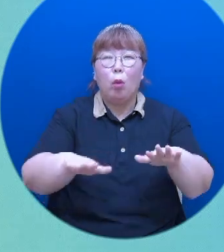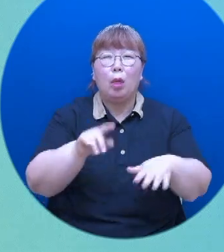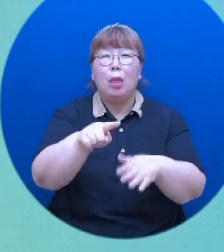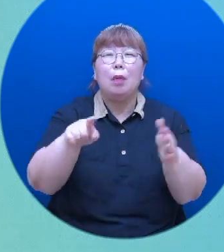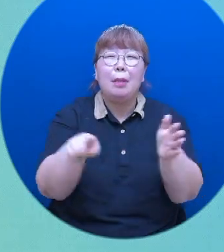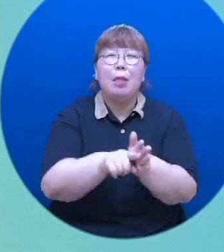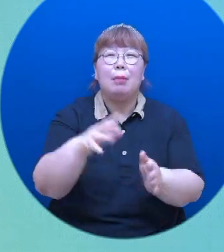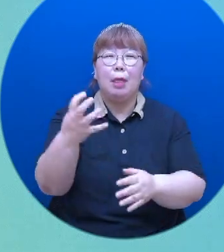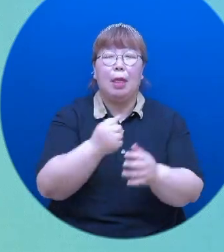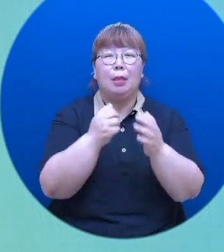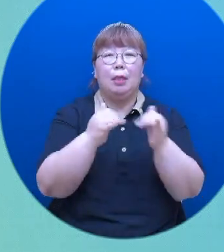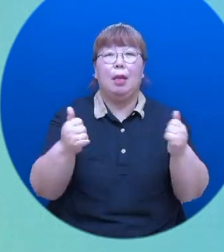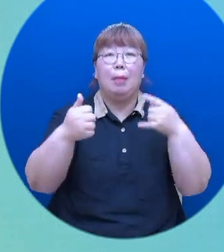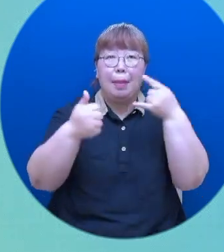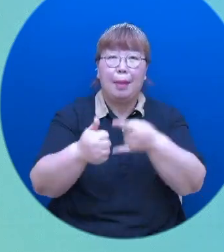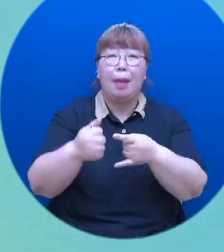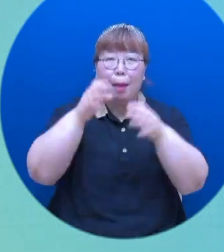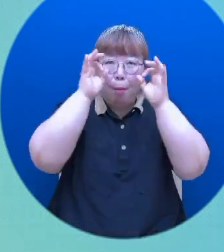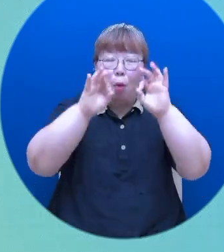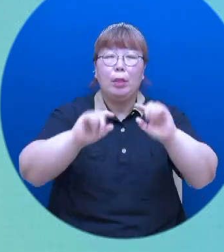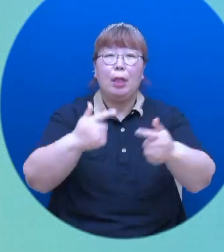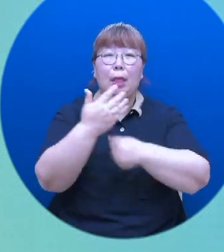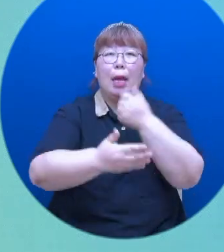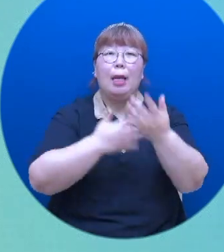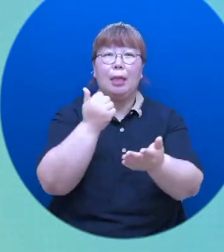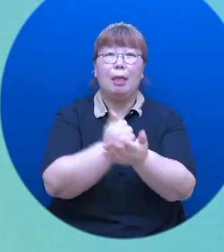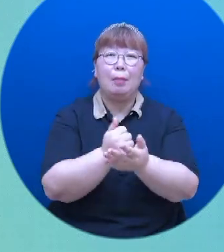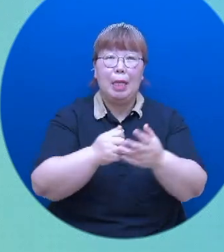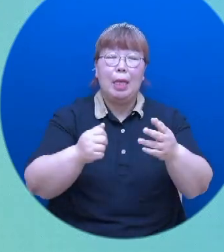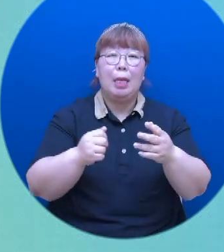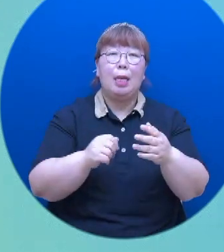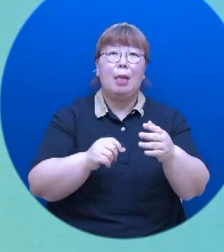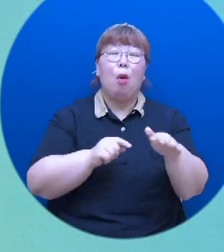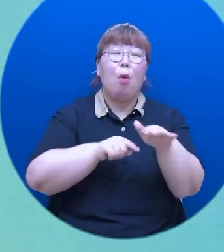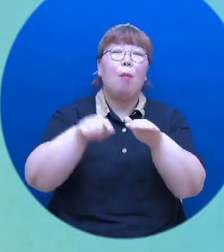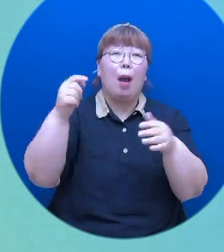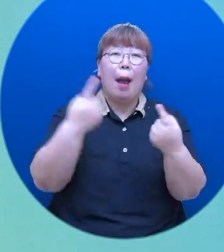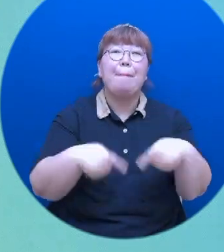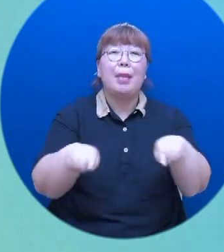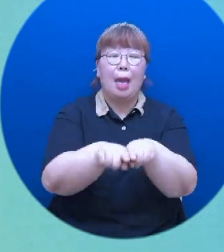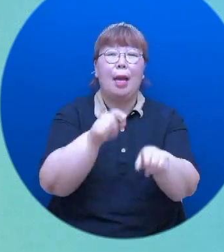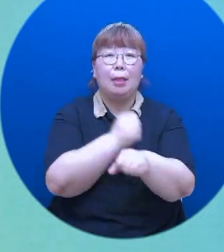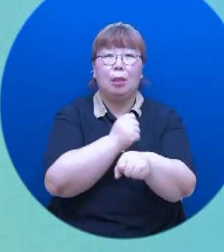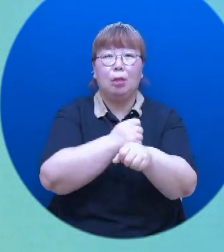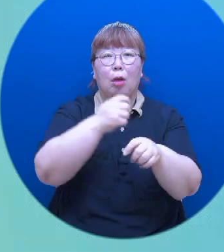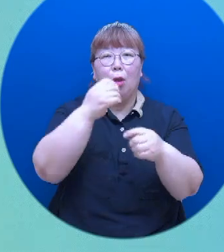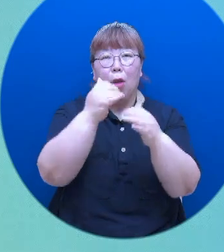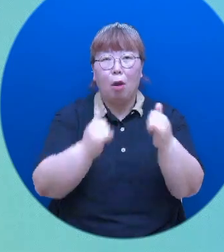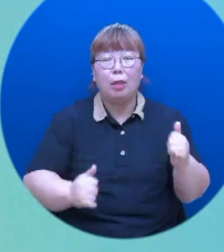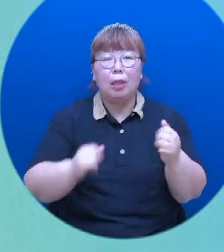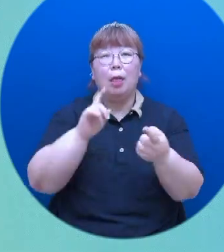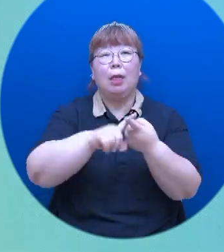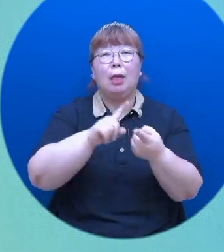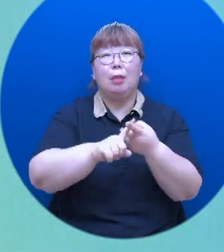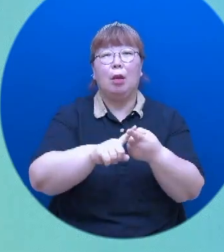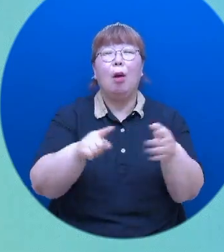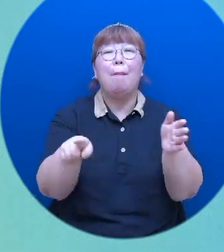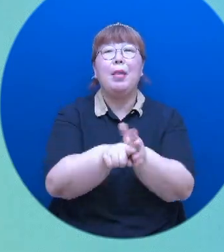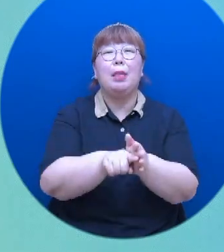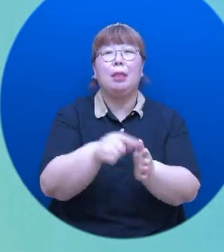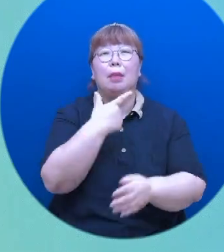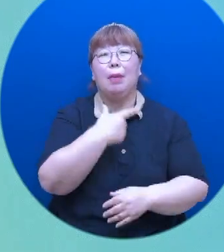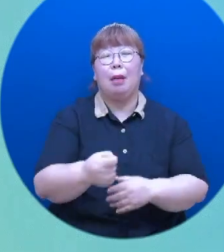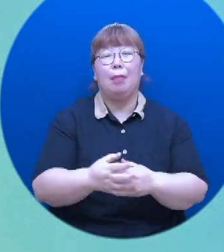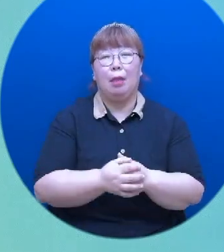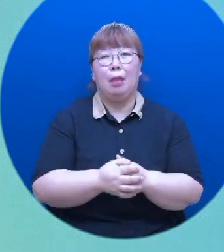가진 이들에게 보이지 않는 하나님이 개입하셔서 이 역사를 이루어낸다 믿으시기를 주의 이름으로